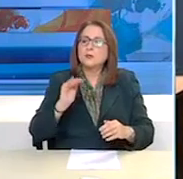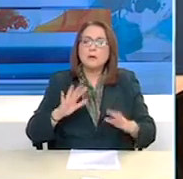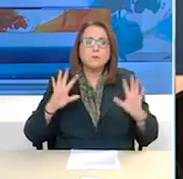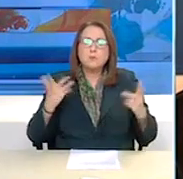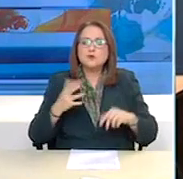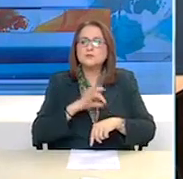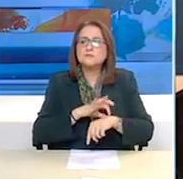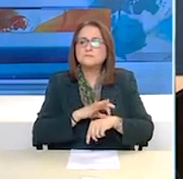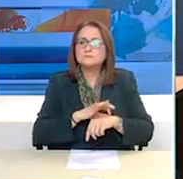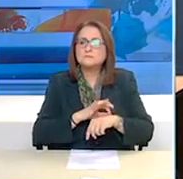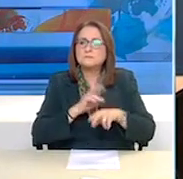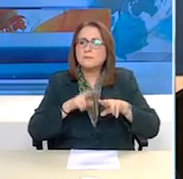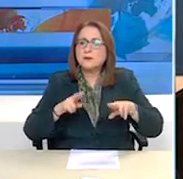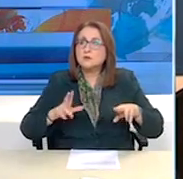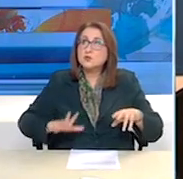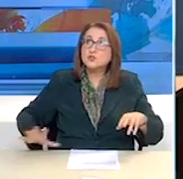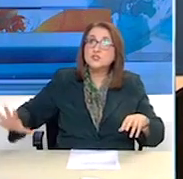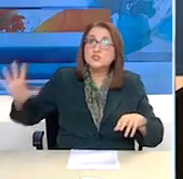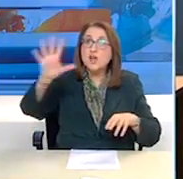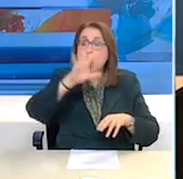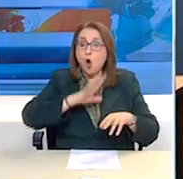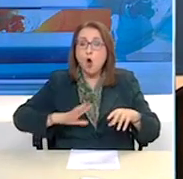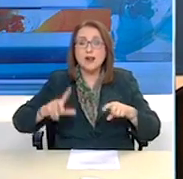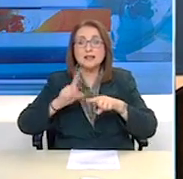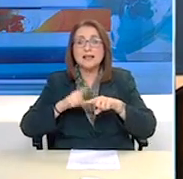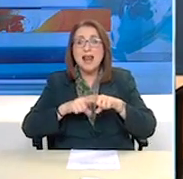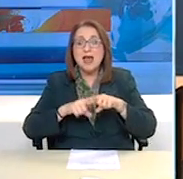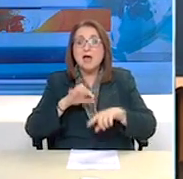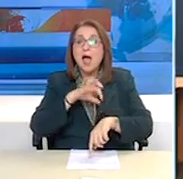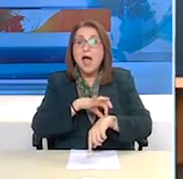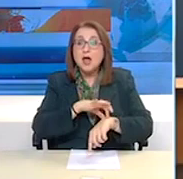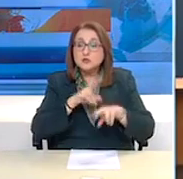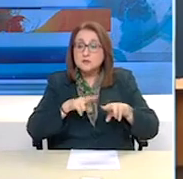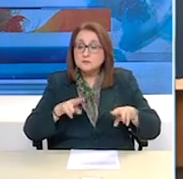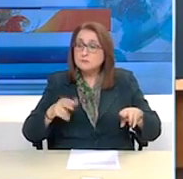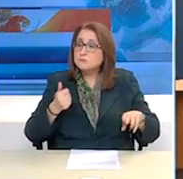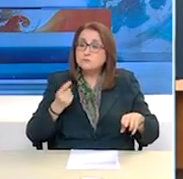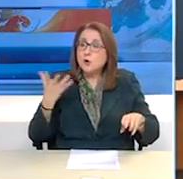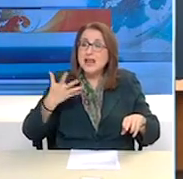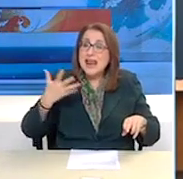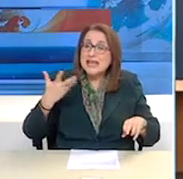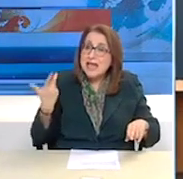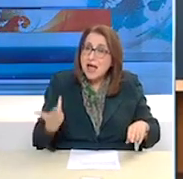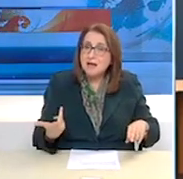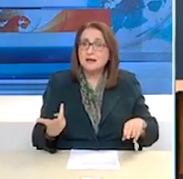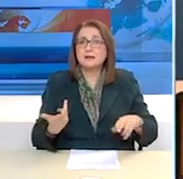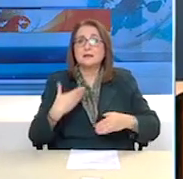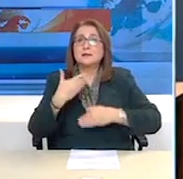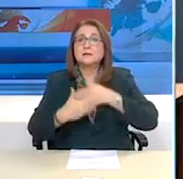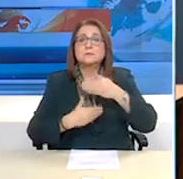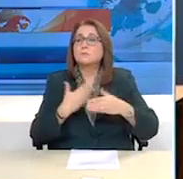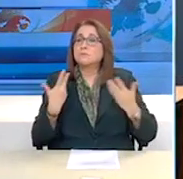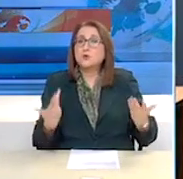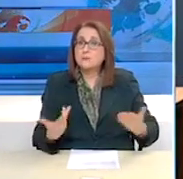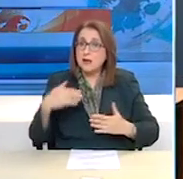Θα μπορούσατε να μας δώσετε κάποια στοιχεία ως προς τις ηλικίες τους και το ποσοστό αυτών με υποκείμενα νοσήματα? Πώς εξελίσσεται η κατάσταση